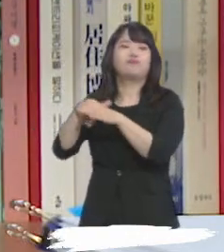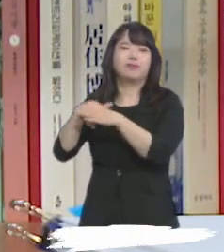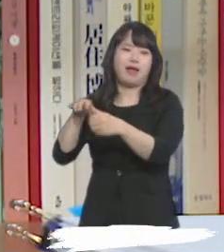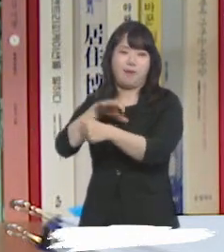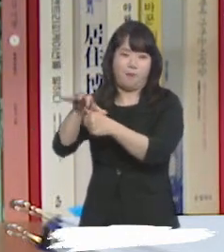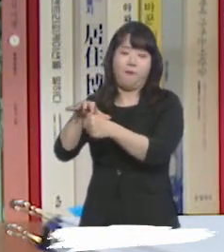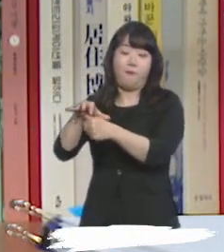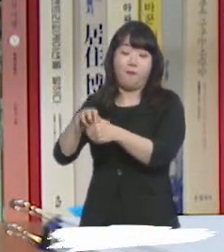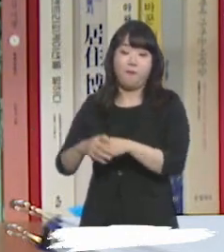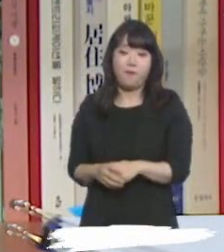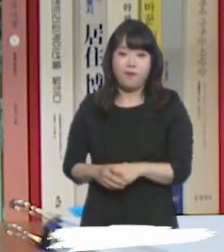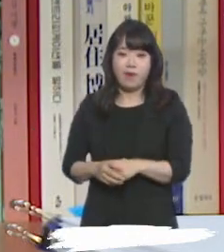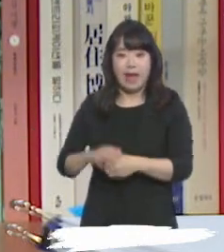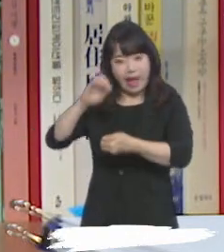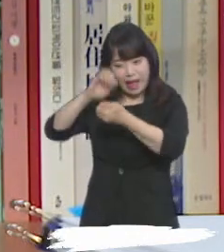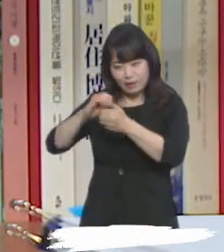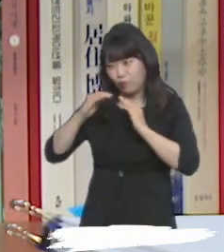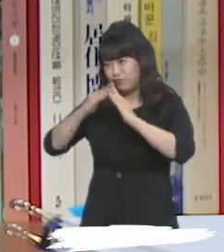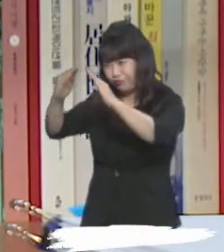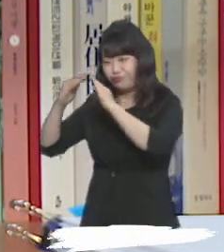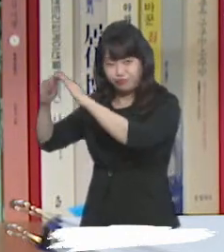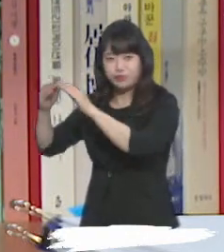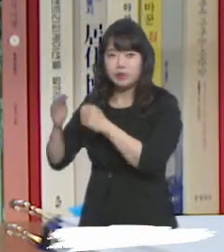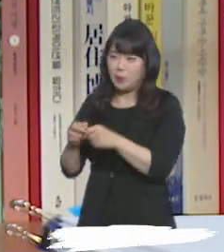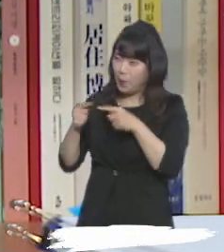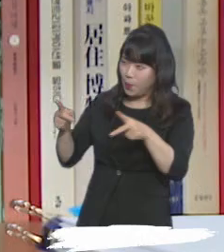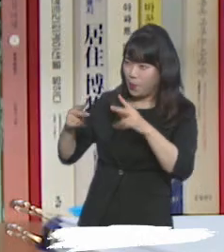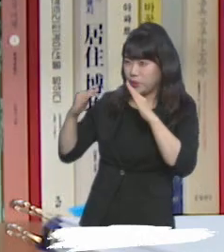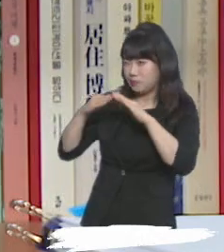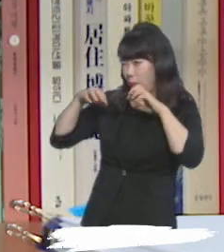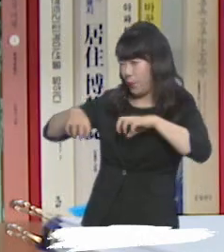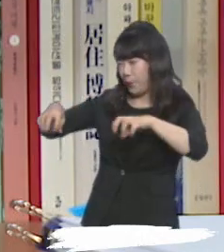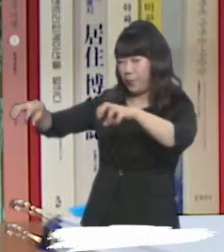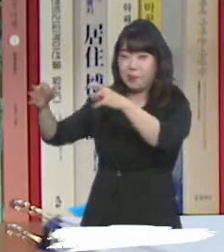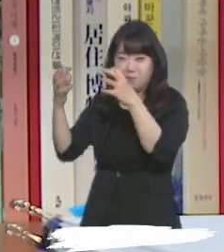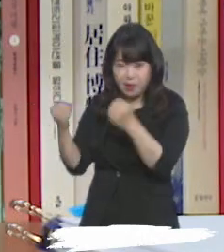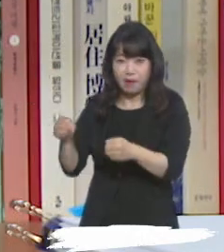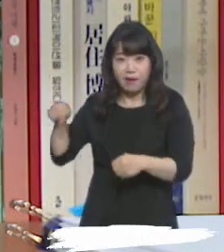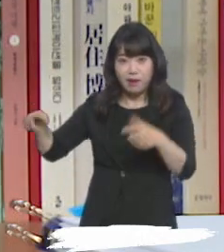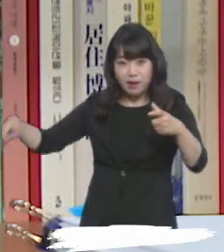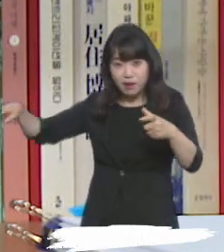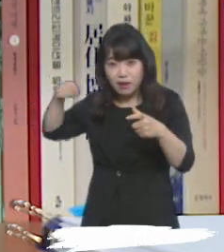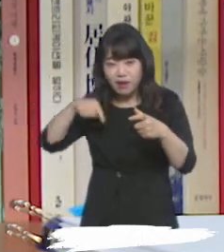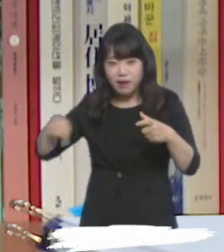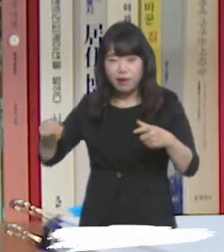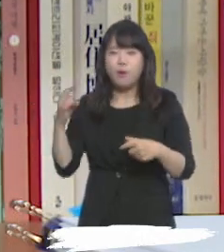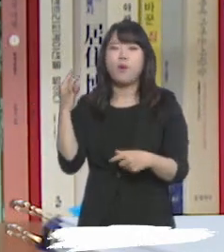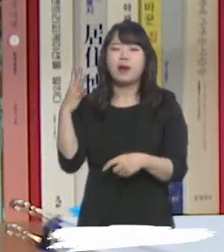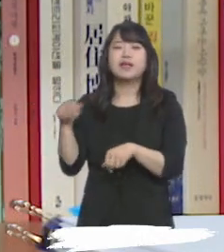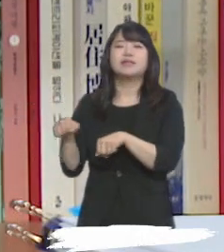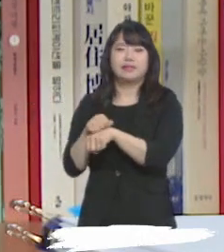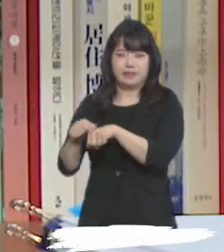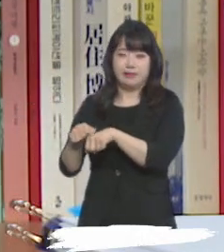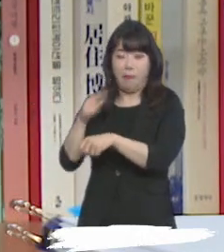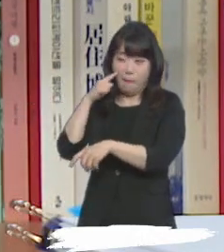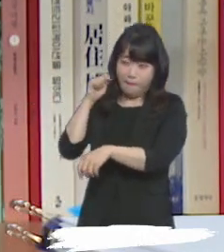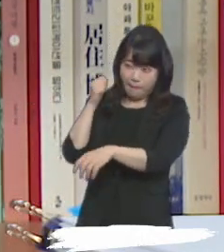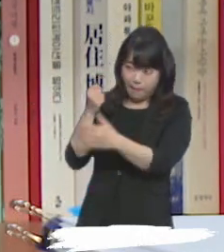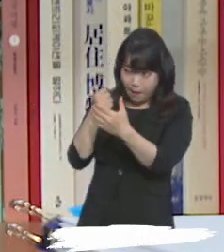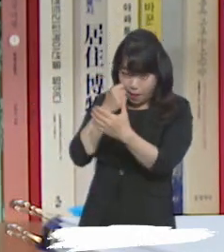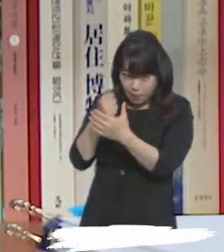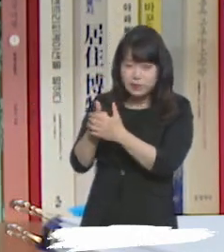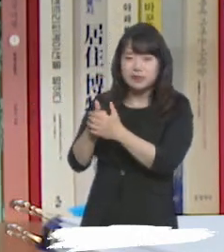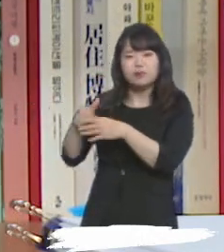있는 곳이죠. 거기는 한옥들도 많고 저층 건물들도 많고 이런 지역들이 원래의 특징, 원래의 어떤